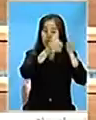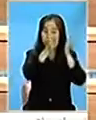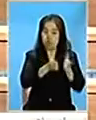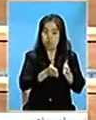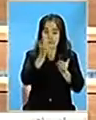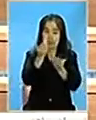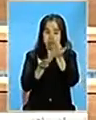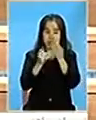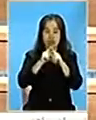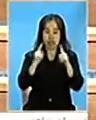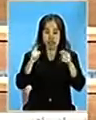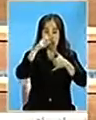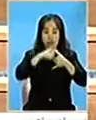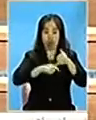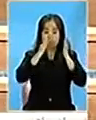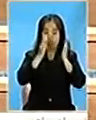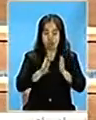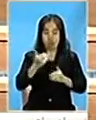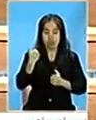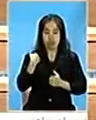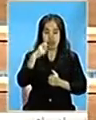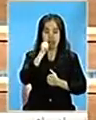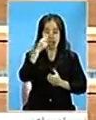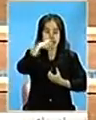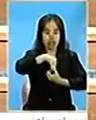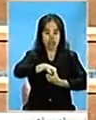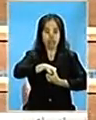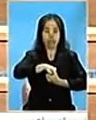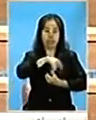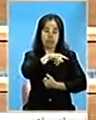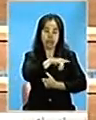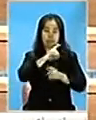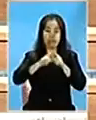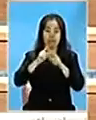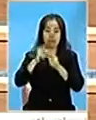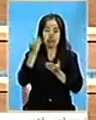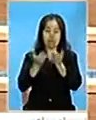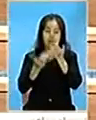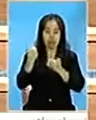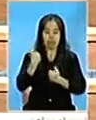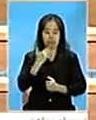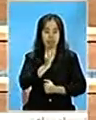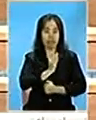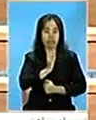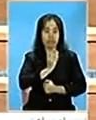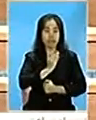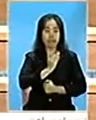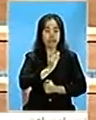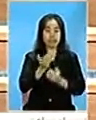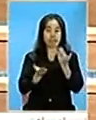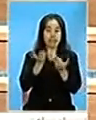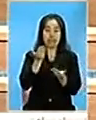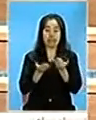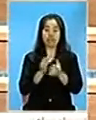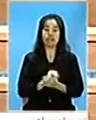ย์นั้นมีศีลธรรมมีศีลหรือไม่มีคุณธรรมหรือไม่ท่านประ